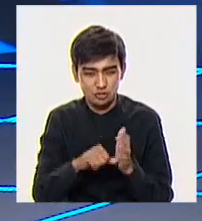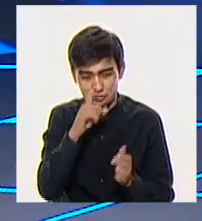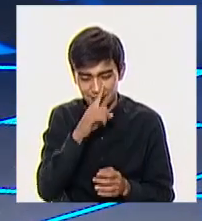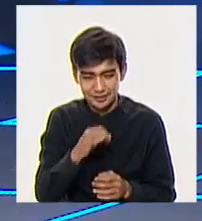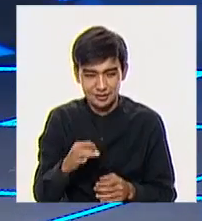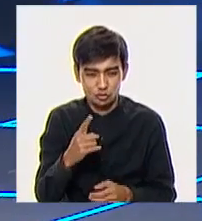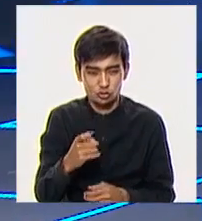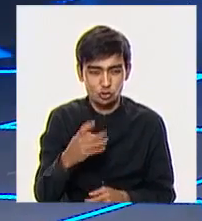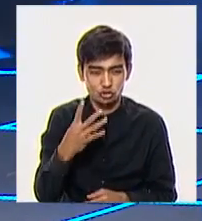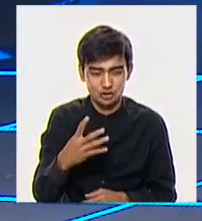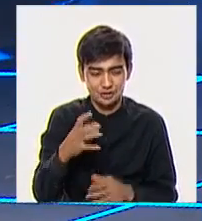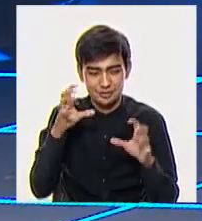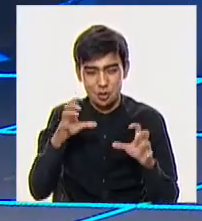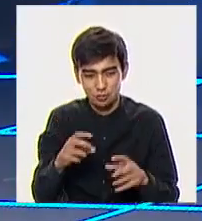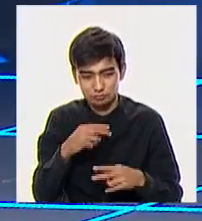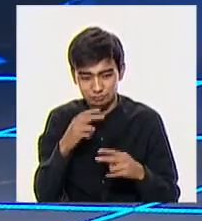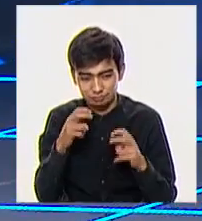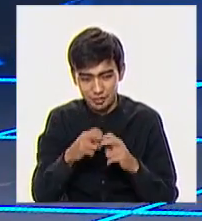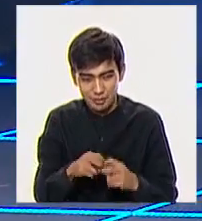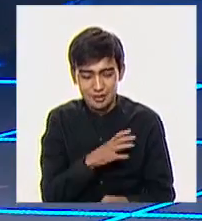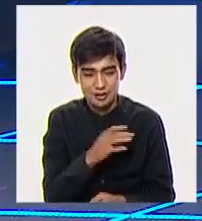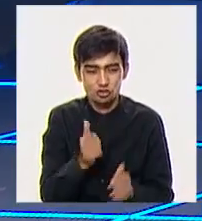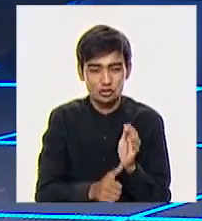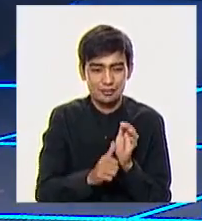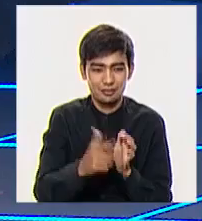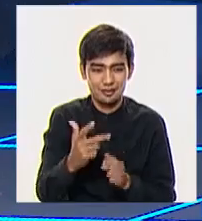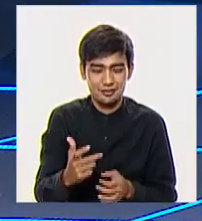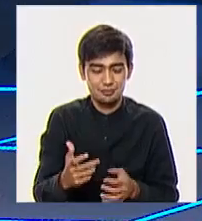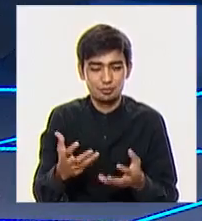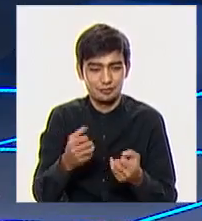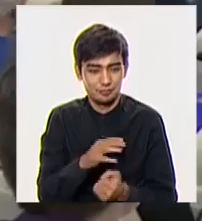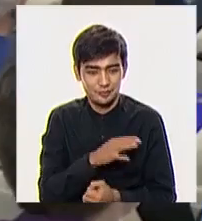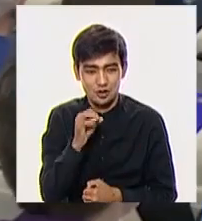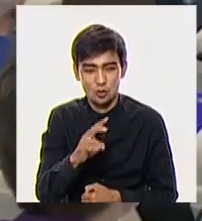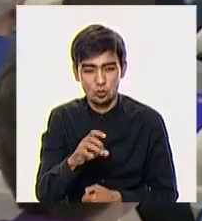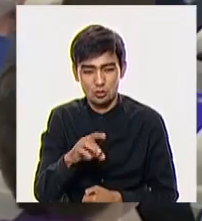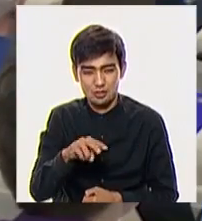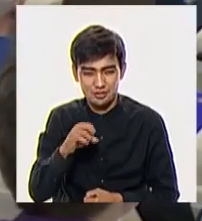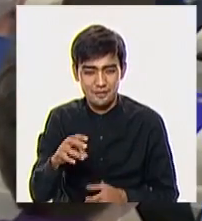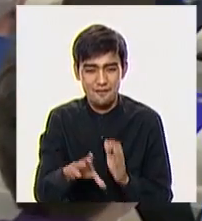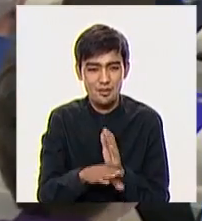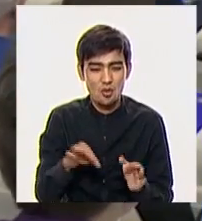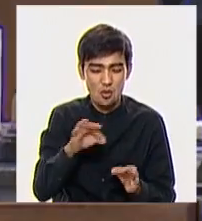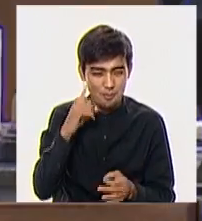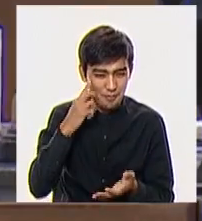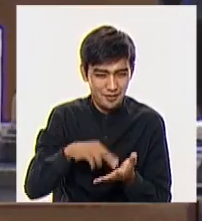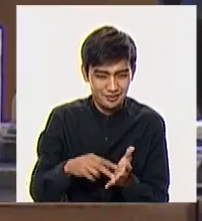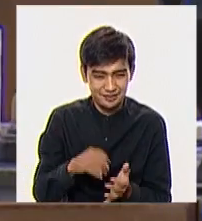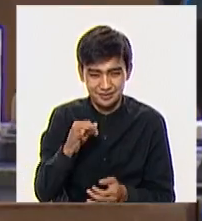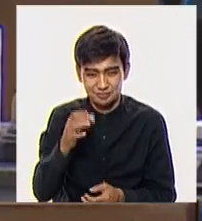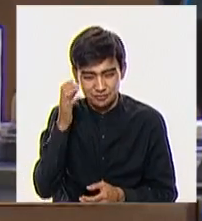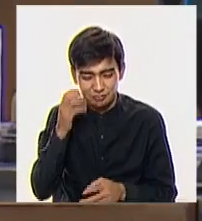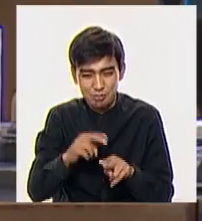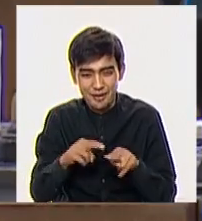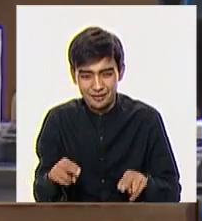депутаттары 104 заң жобасын қарап, оның 63-ін қабылдағанын айтты. Нұрлан Нығматулин сайлау туралы заң жобасындағы саяси партиялардың